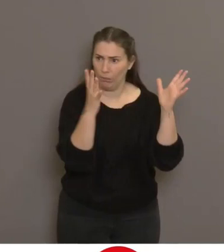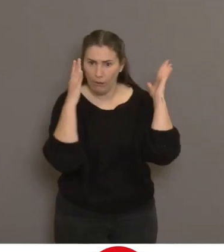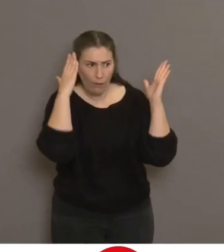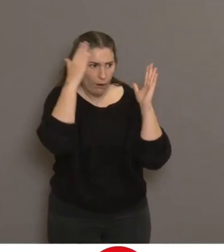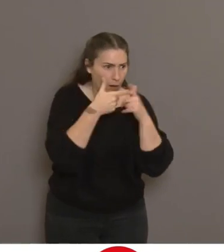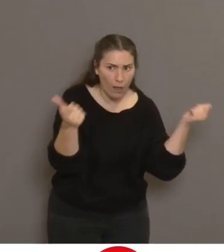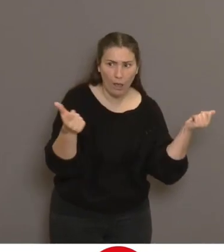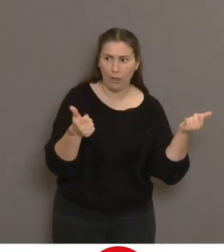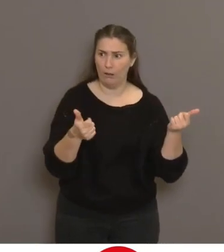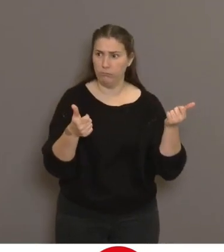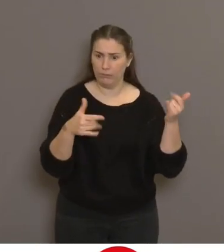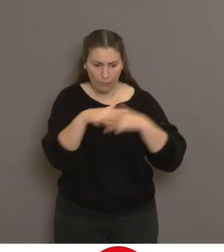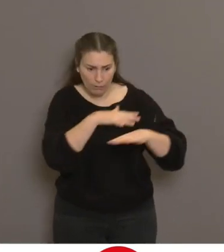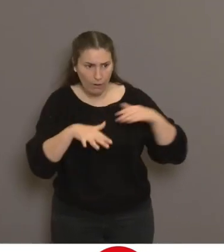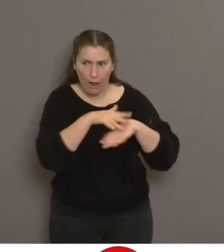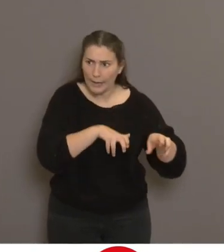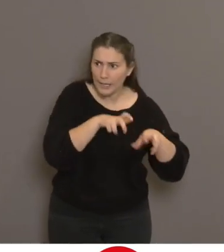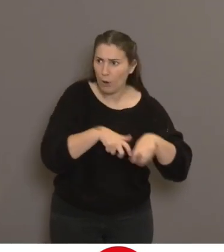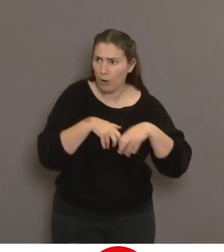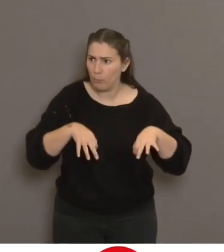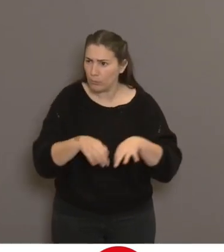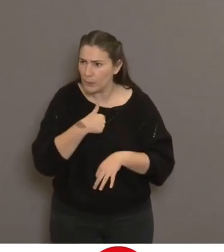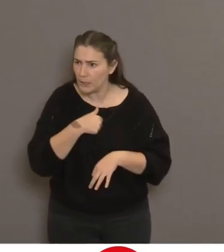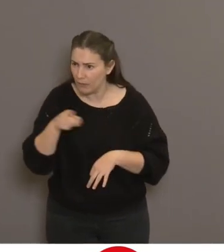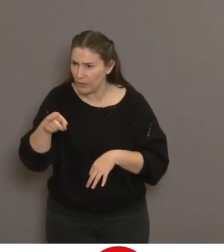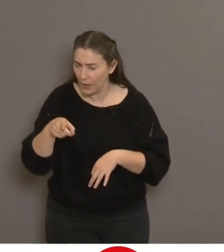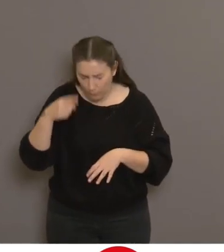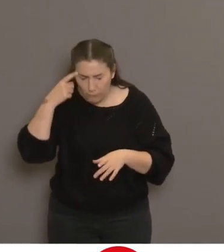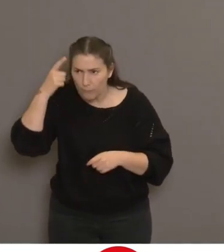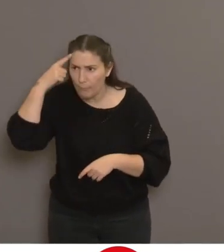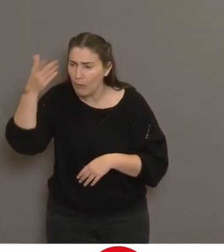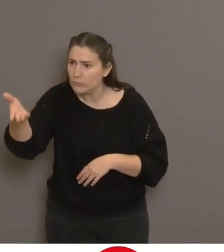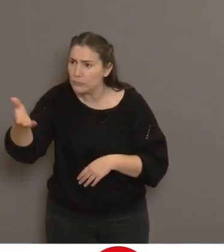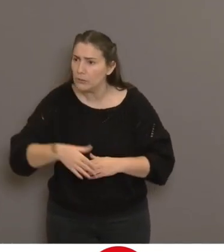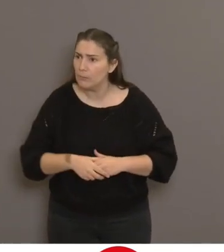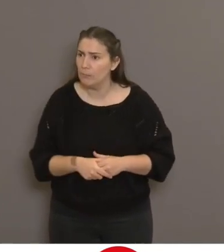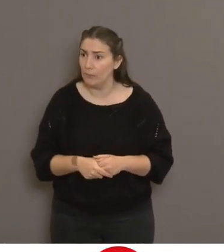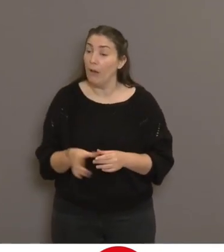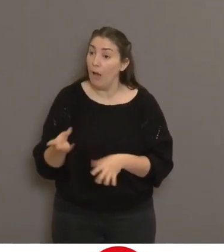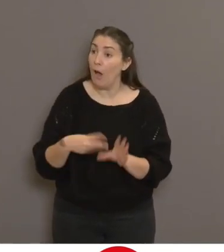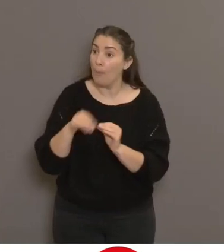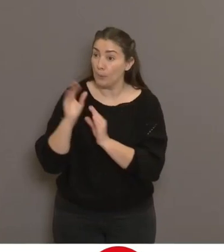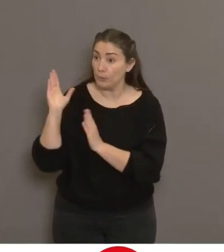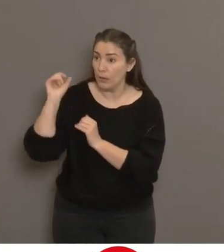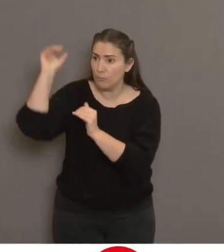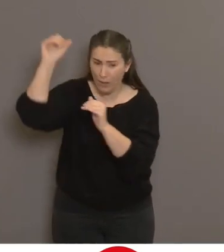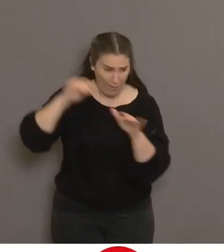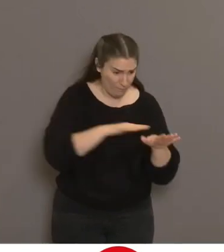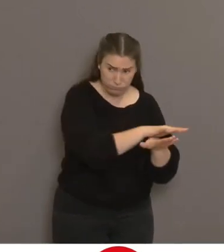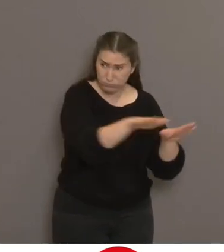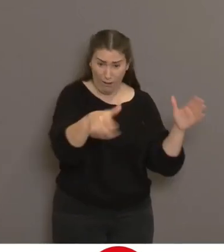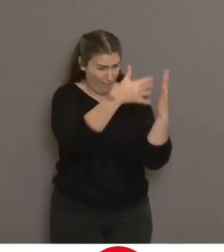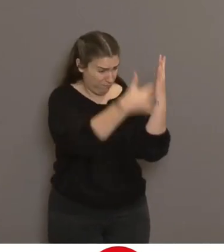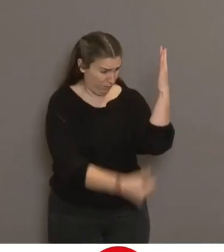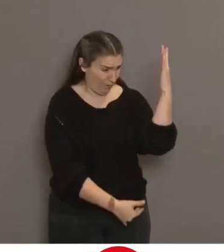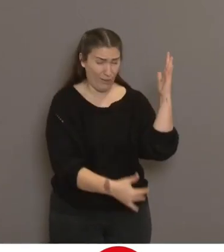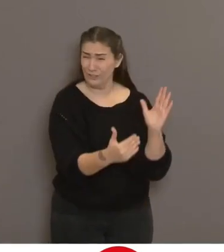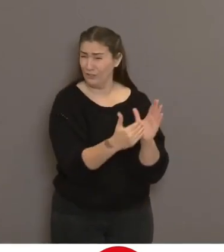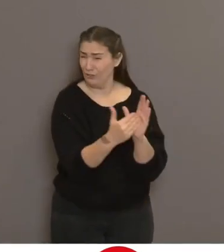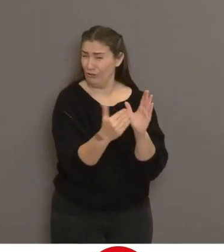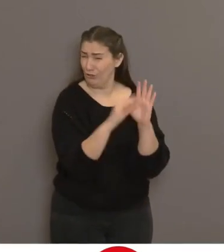privées? Votre vœu évoque de plus des centaines de milliers d'animaux condamnés et le